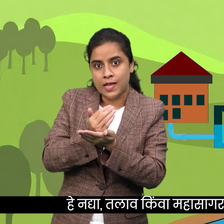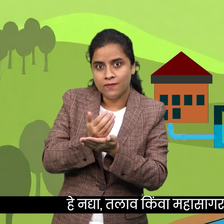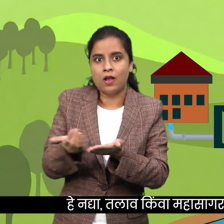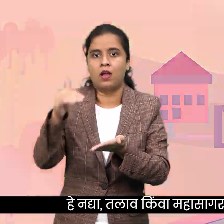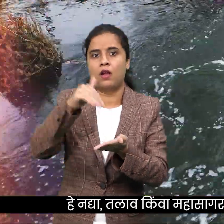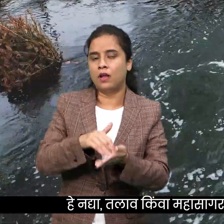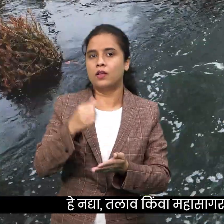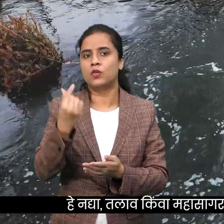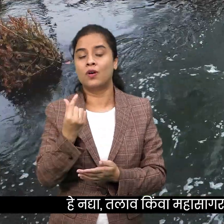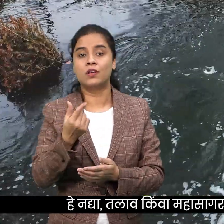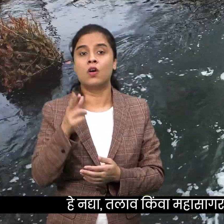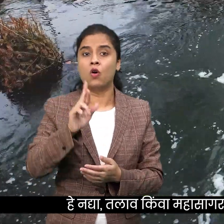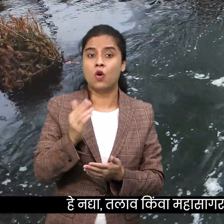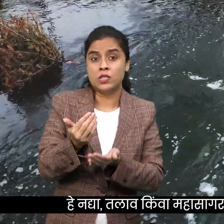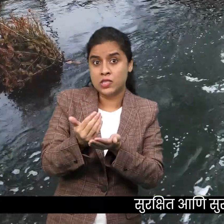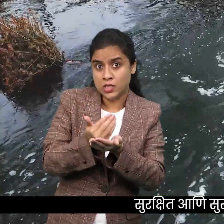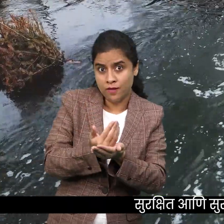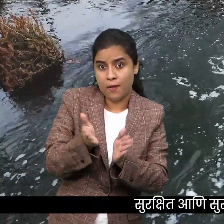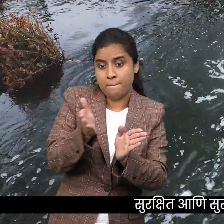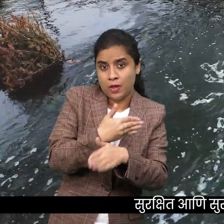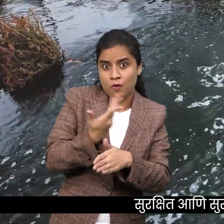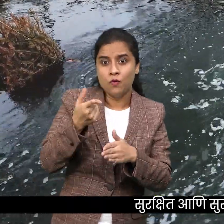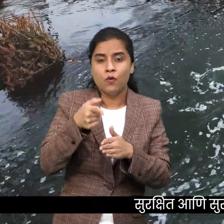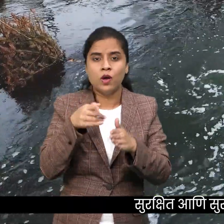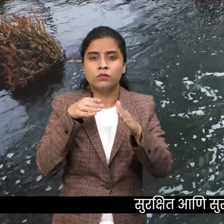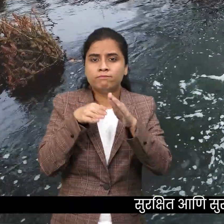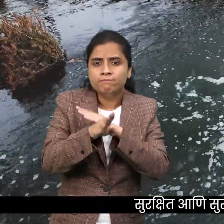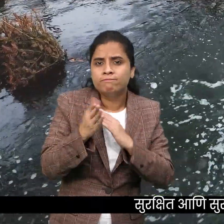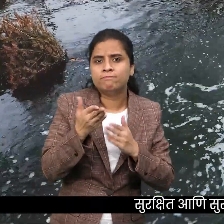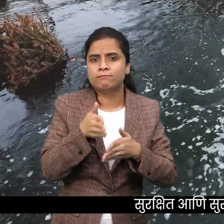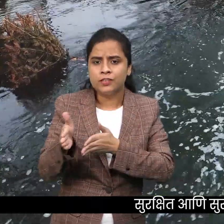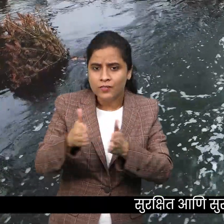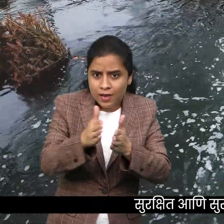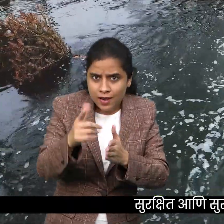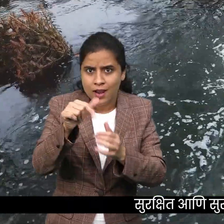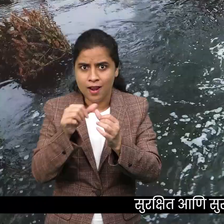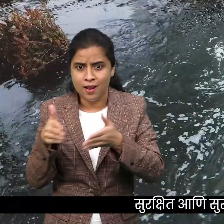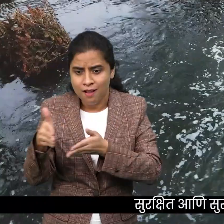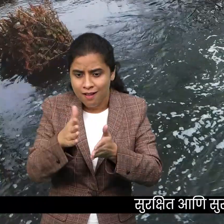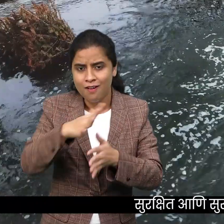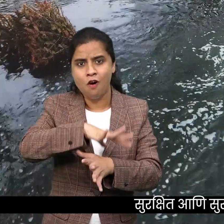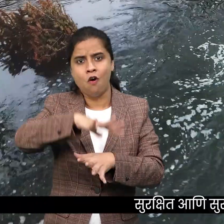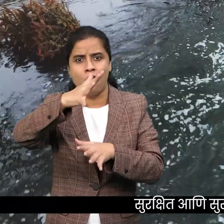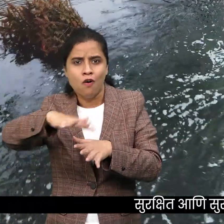प्रवेश करण्यापूर्वी पाणी पुनर्वापरासाठी सुरक्षित आहे याची खात्री करते.